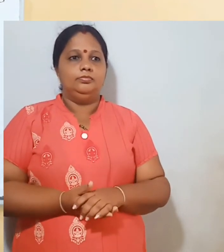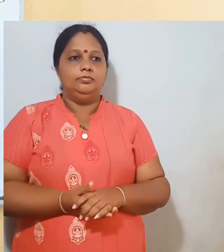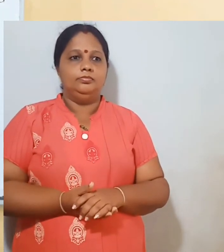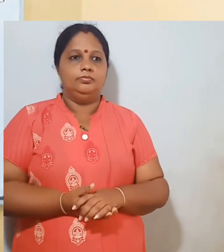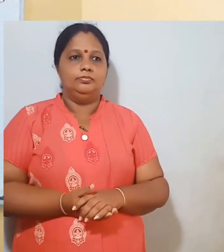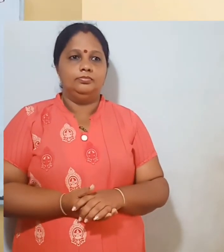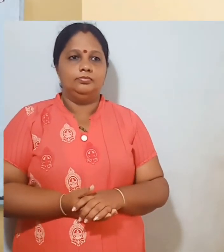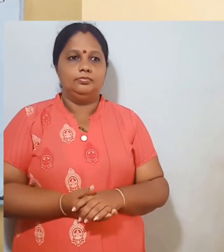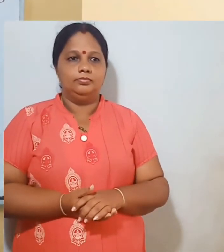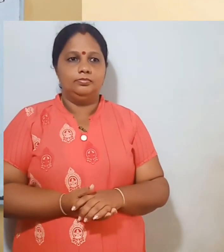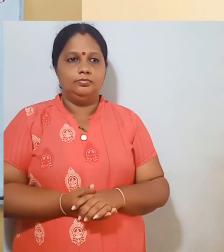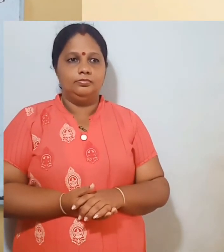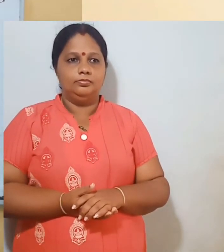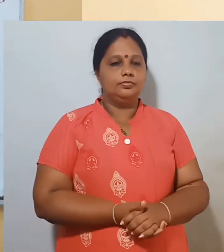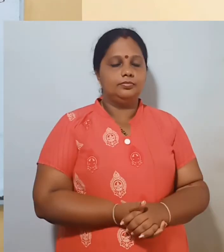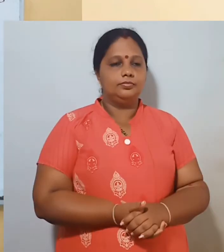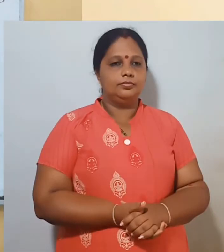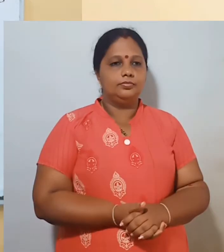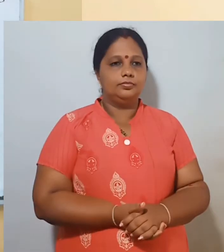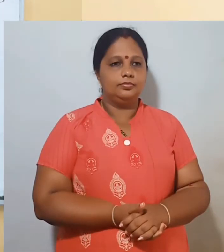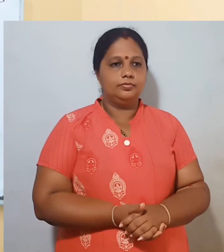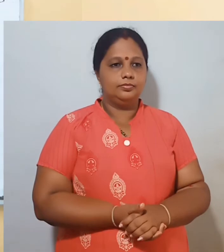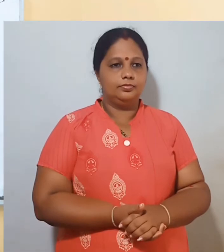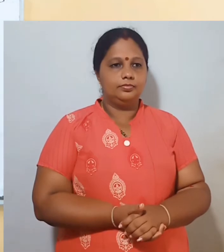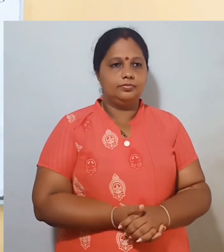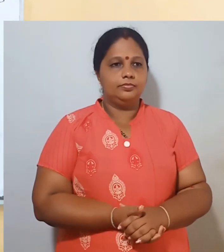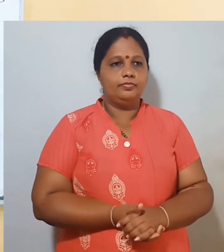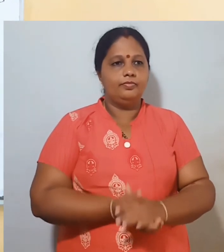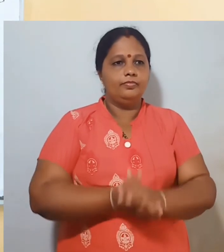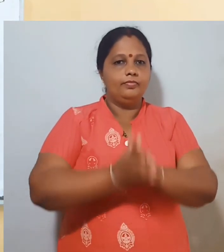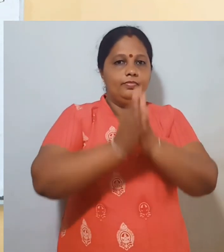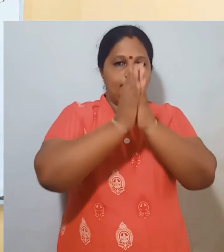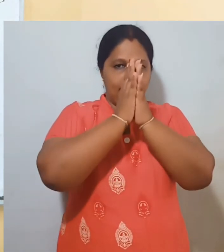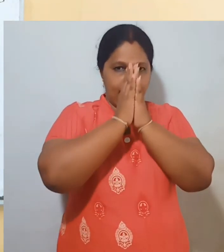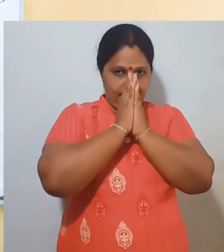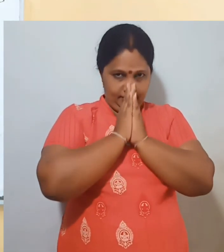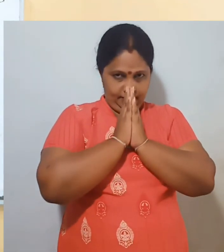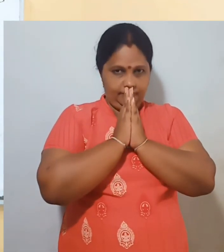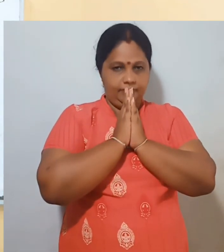போட்டுக்கொள்ளுங்க. தனா ஹெல்த்தி டிப்ஸை சப்ஸ்கிரைப் பண்ணுங்க. நன்றி, வணக்கம்.